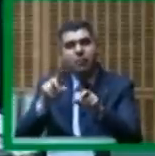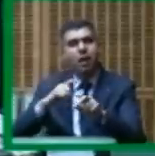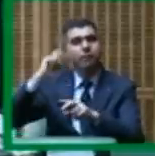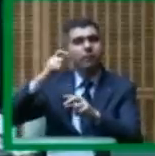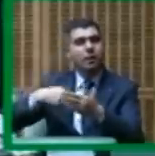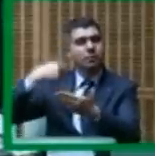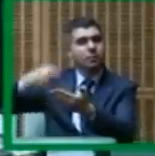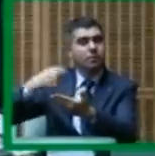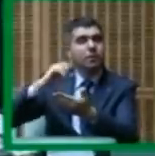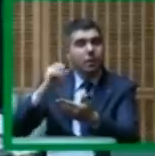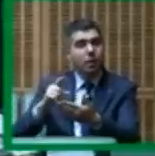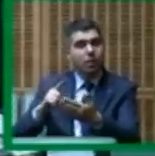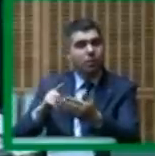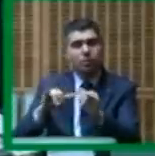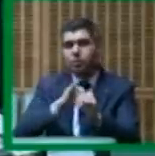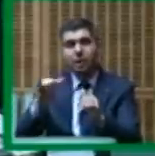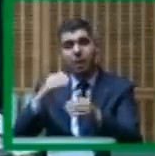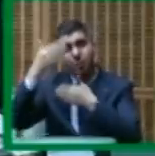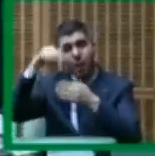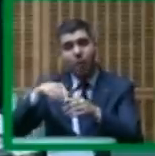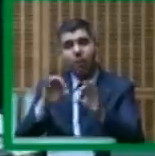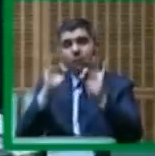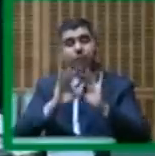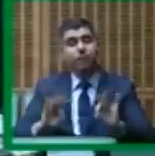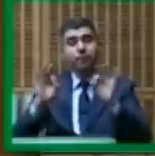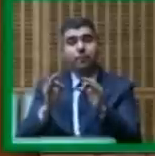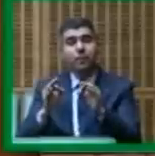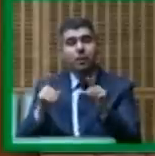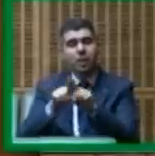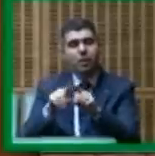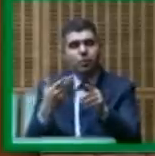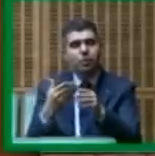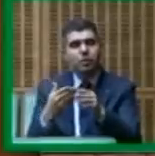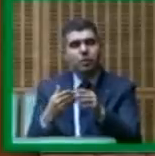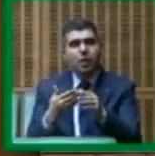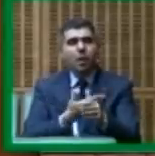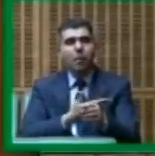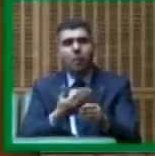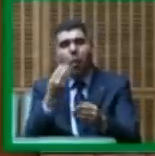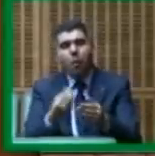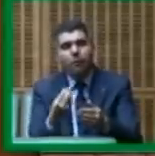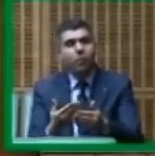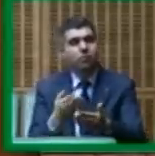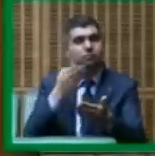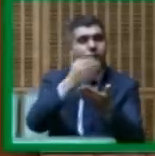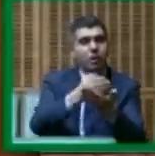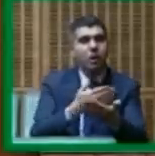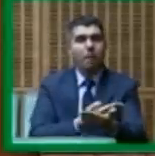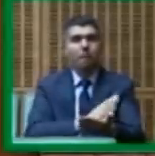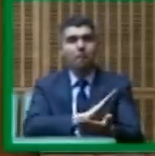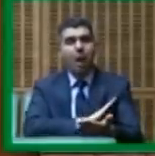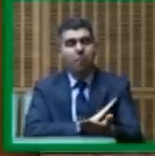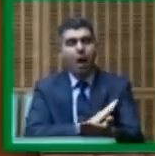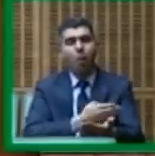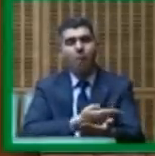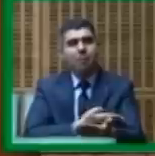هي كتمشي كيرجع الدري عند باه، والخو عند خوه، والبنت عند امها، فهمتيني ولا،